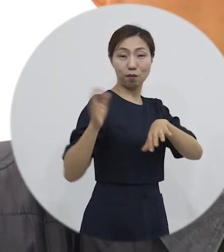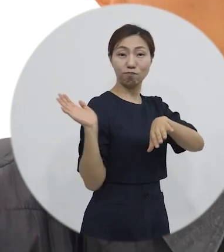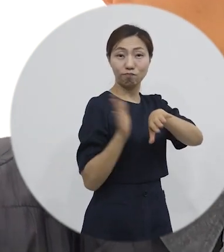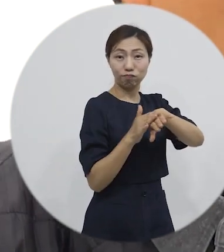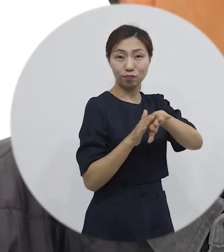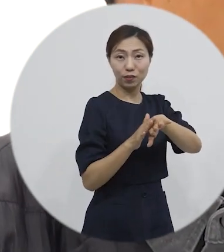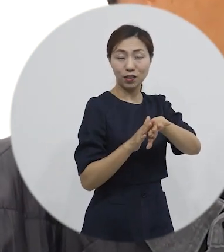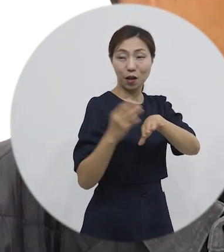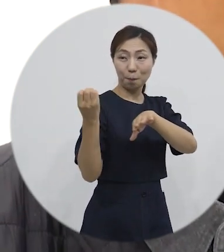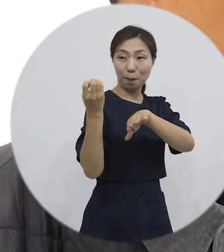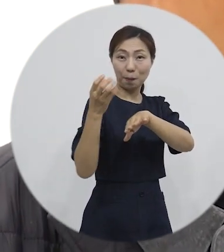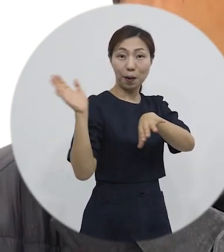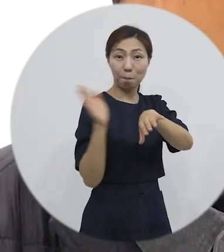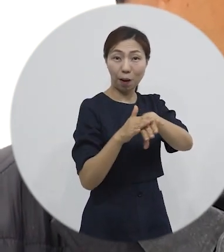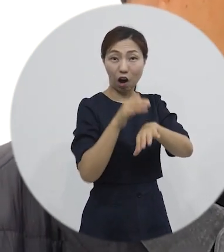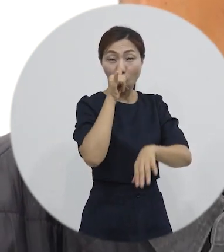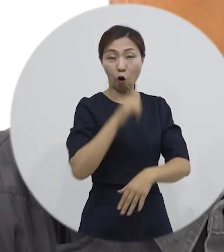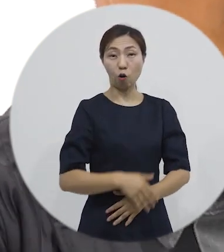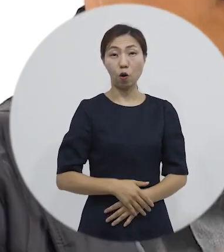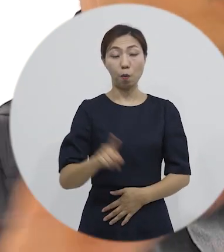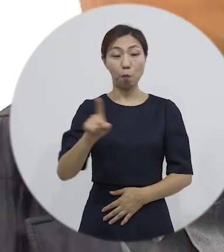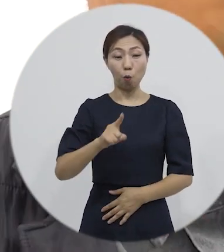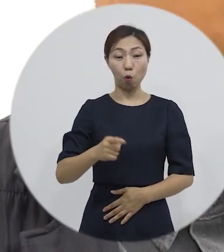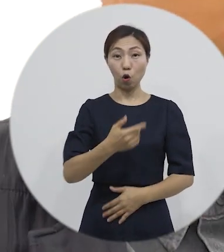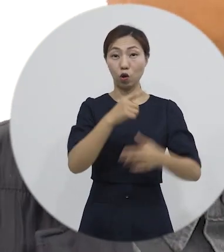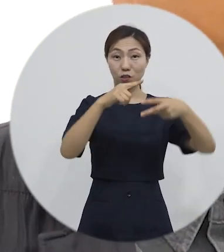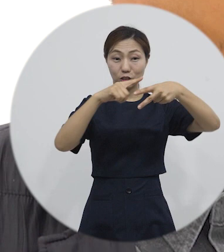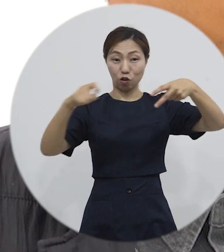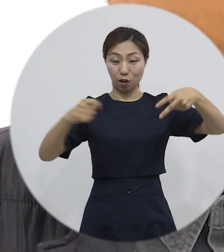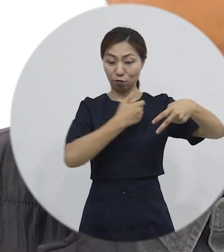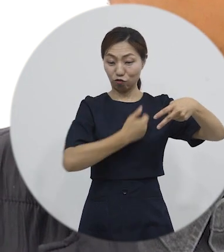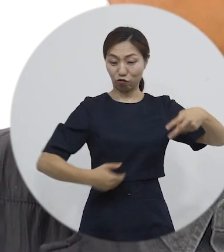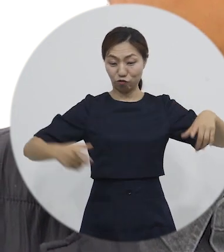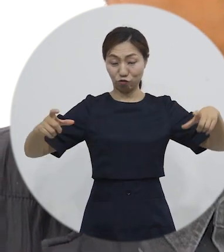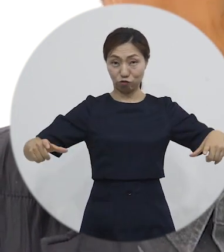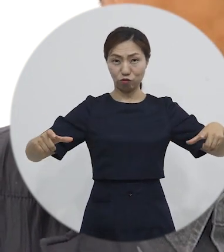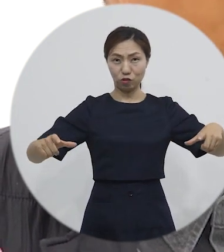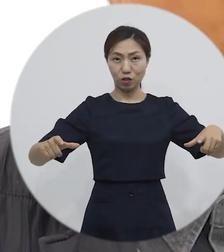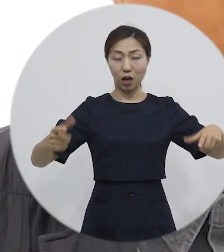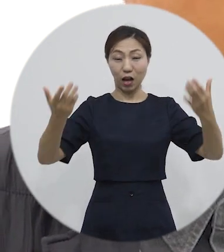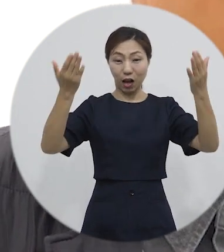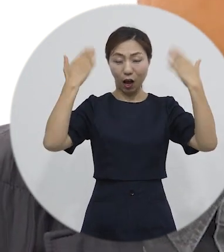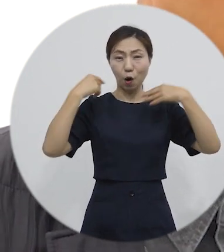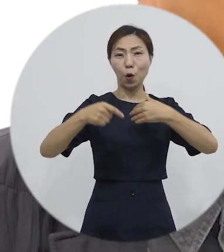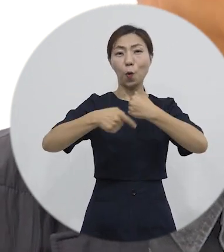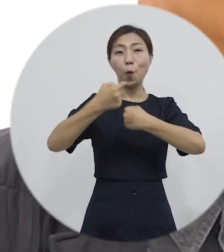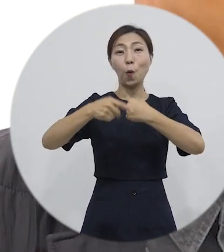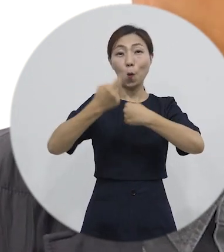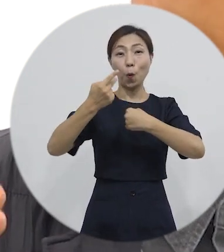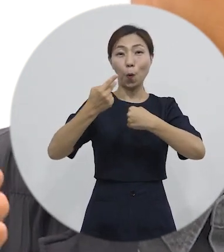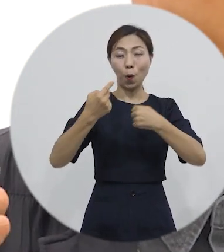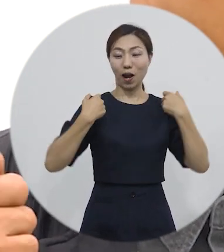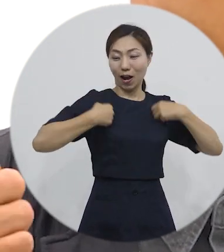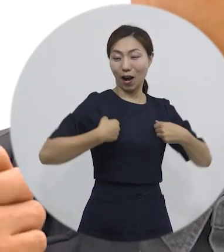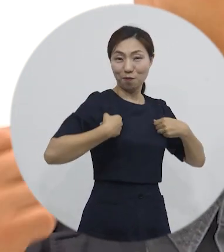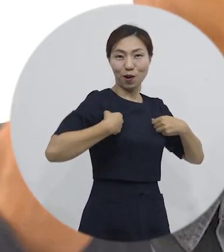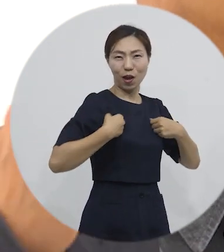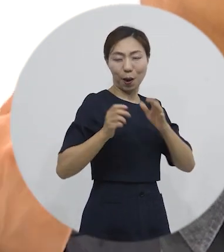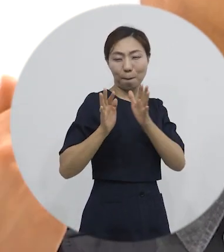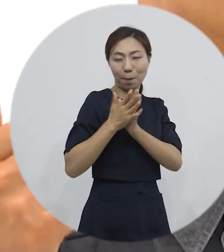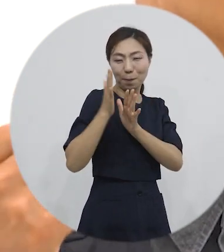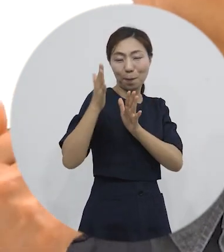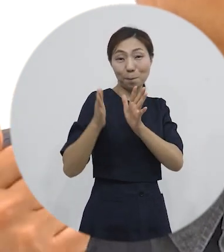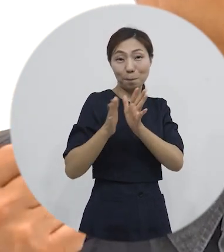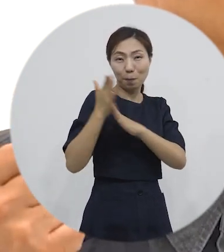뽑혔던 건데 되게 간단한 아이디어입니다. 관내에 초등학교 1, 2학년 가방에 야광색으로 반짝반짝거리는